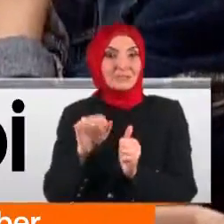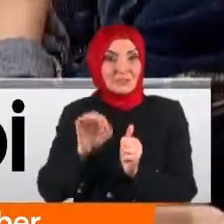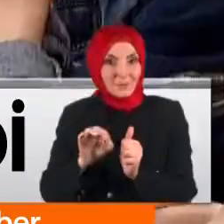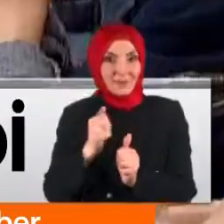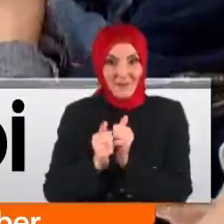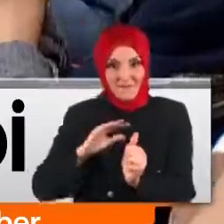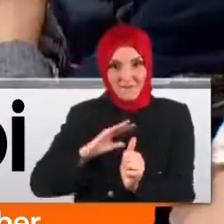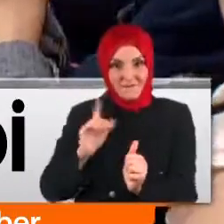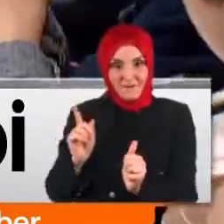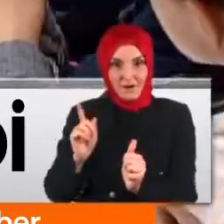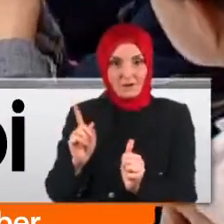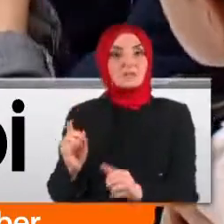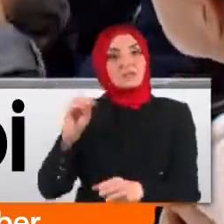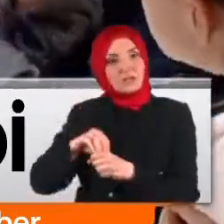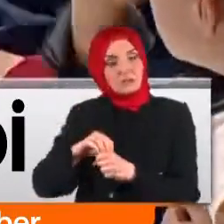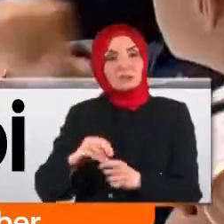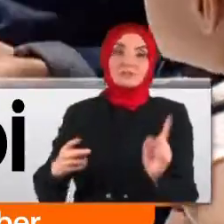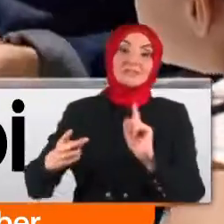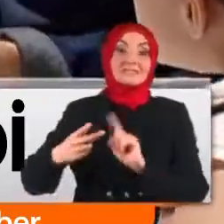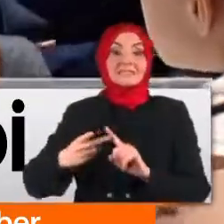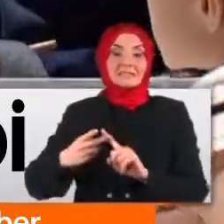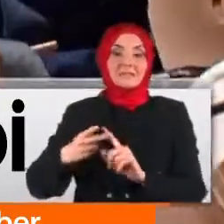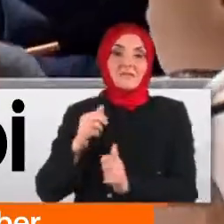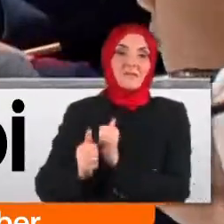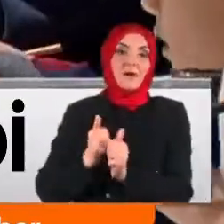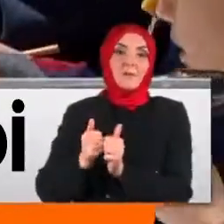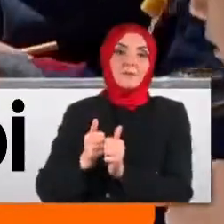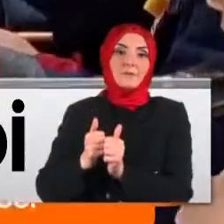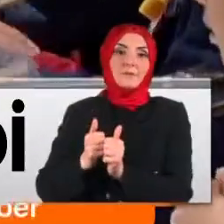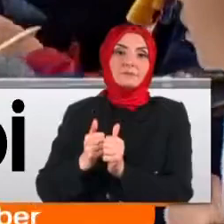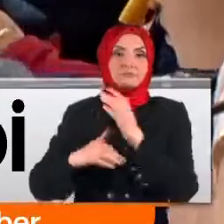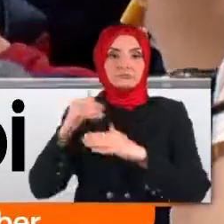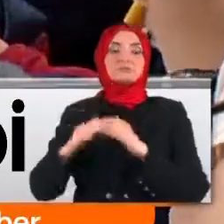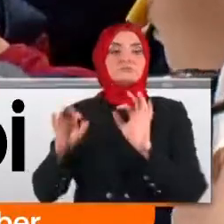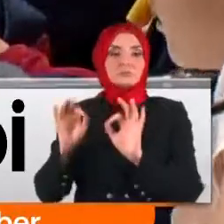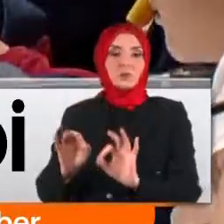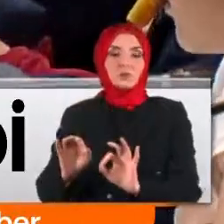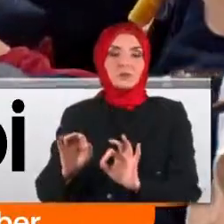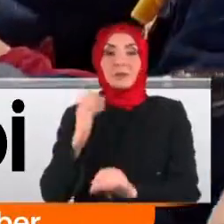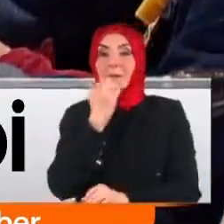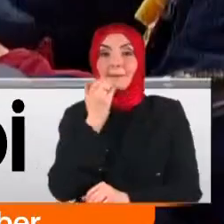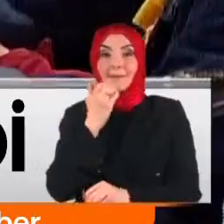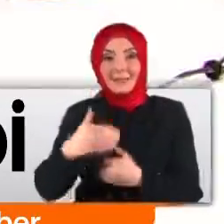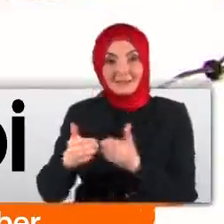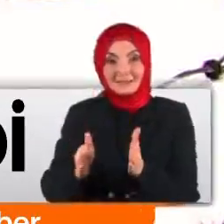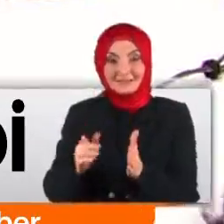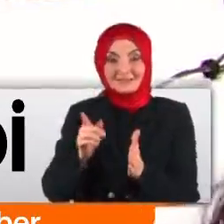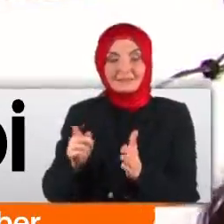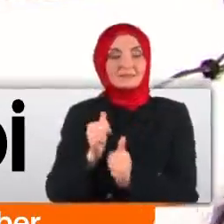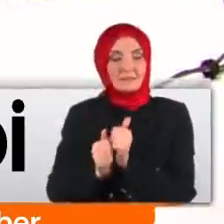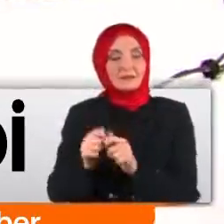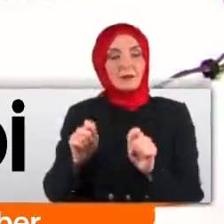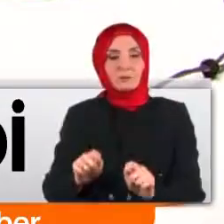bir fabrikaya başladık. Hı hı. Ve orada onun pil, batarya, o fabrikayı yapıyoruz.